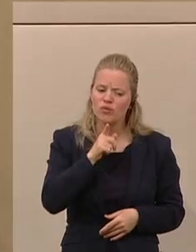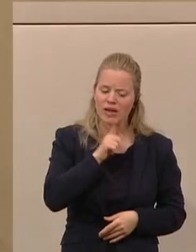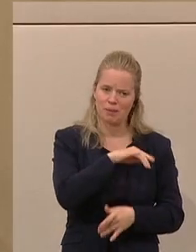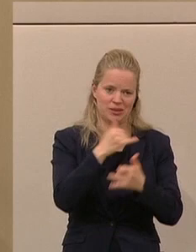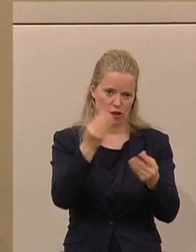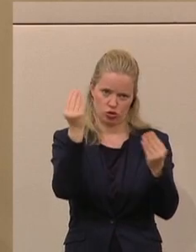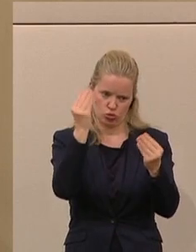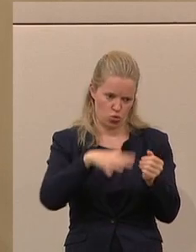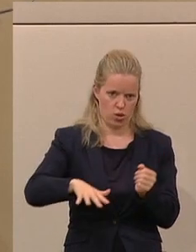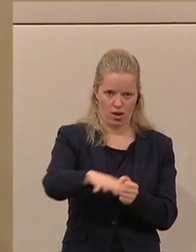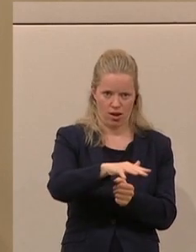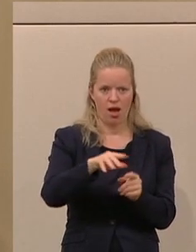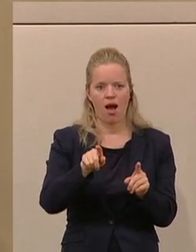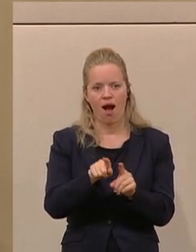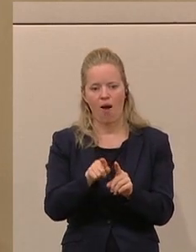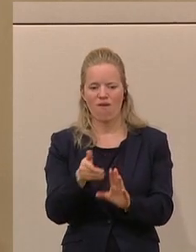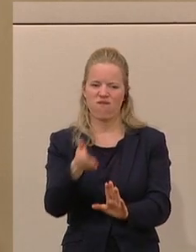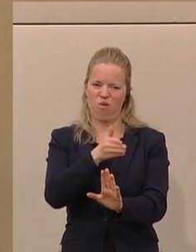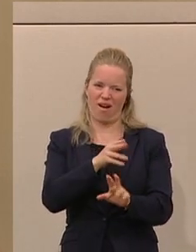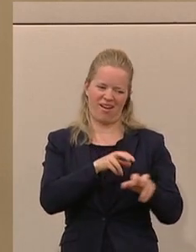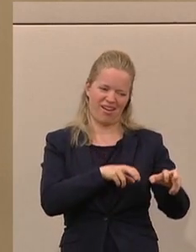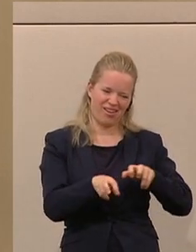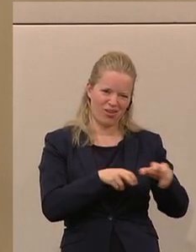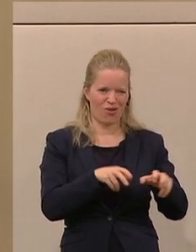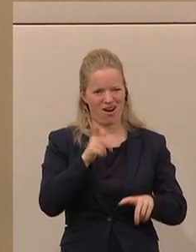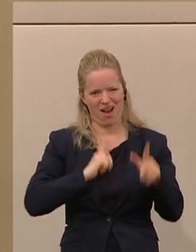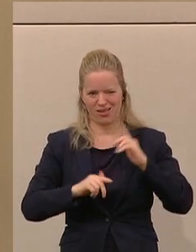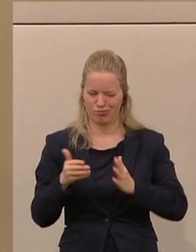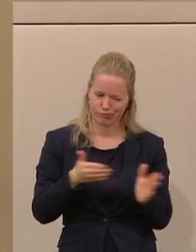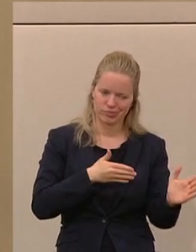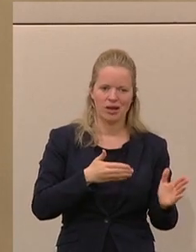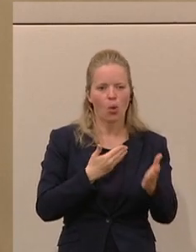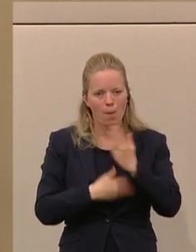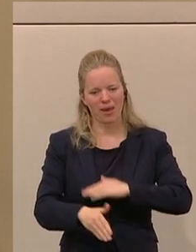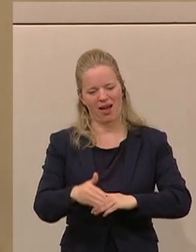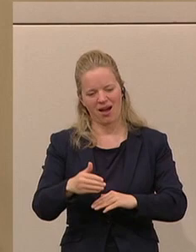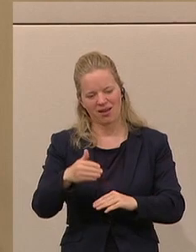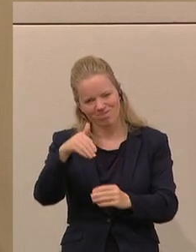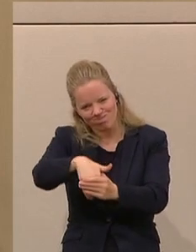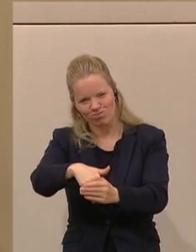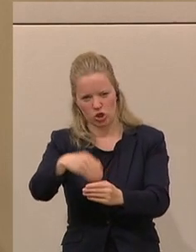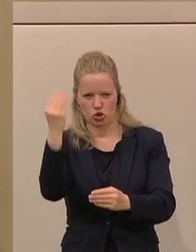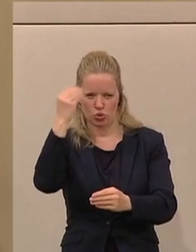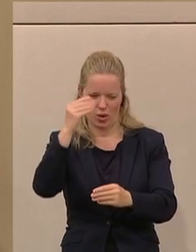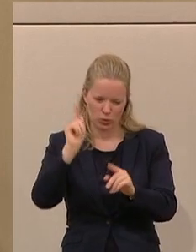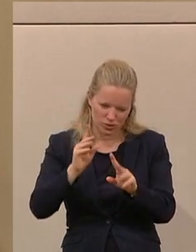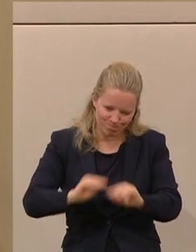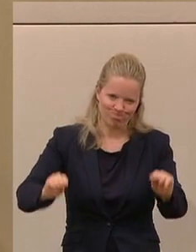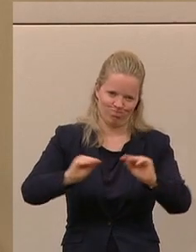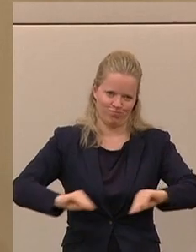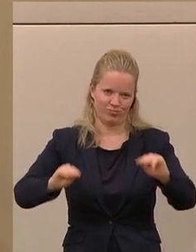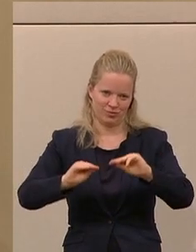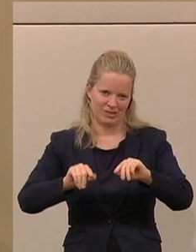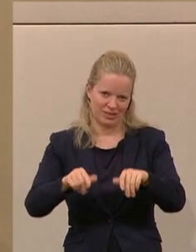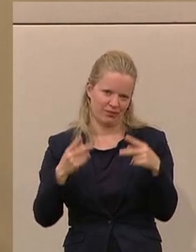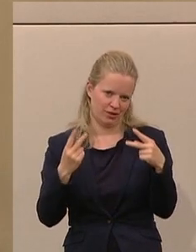ein Versagen natürlich auch der Vorgängerregierung, die hätte es wesentlich mehr in die Schulen implementieren müssen. Denn es sind wertvolle Dinge. Die